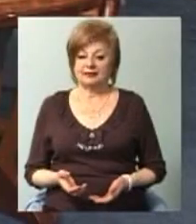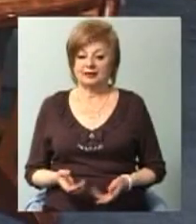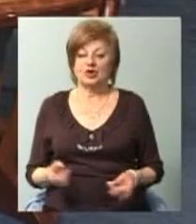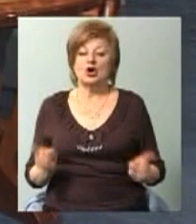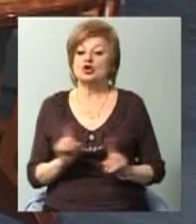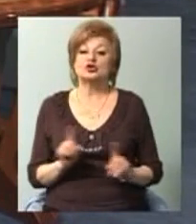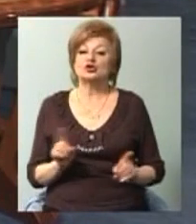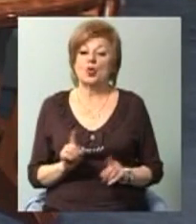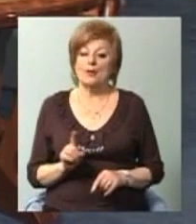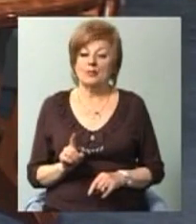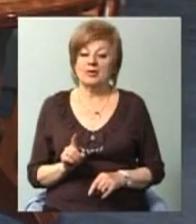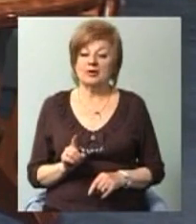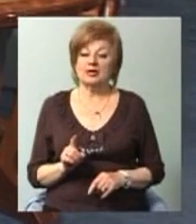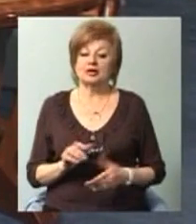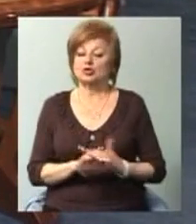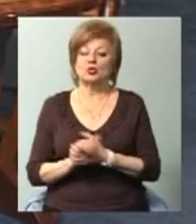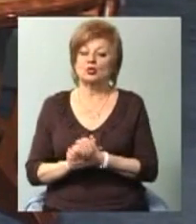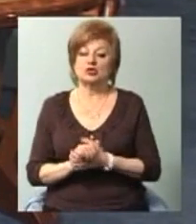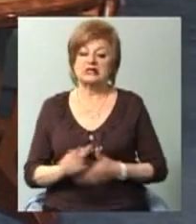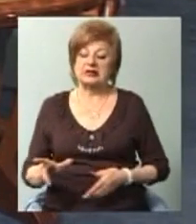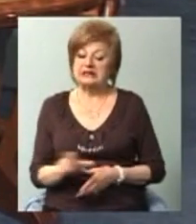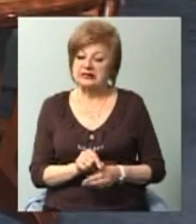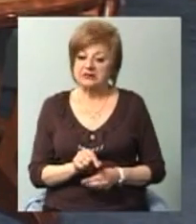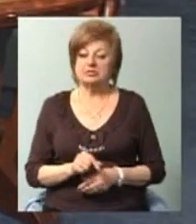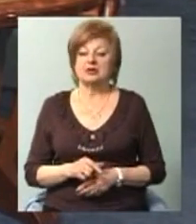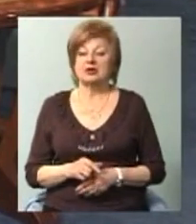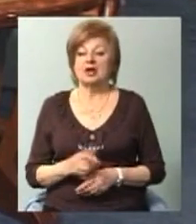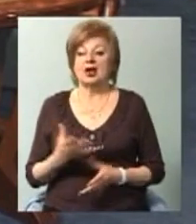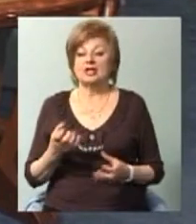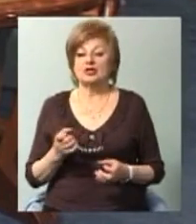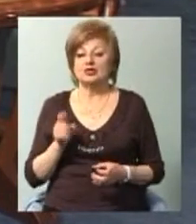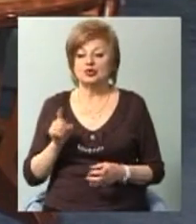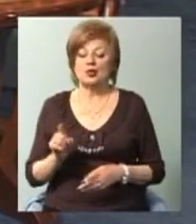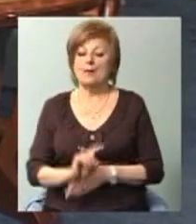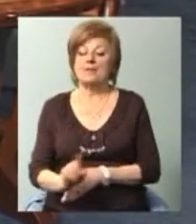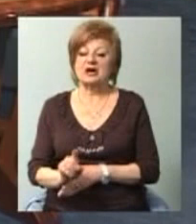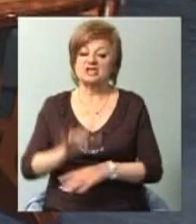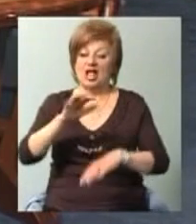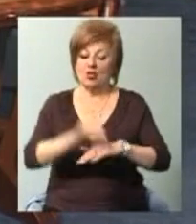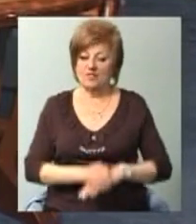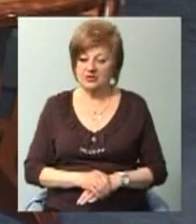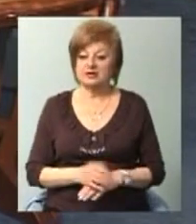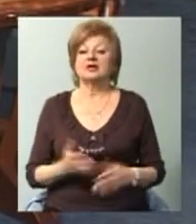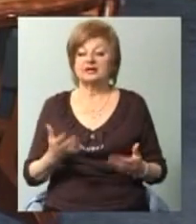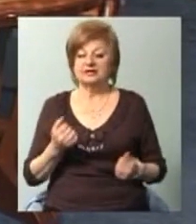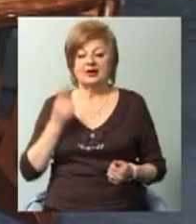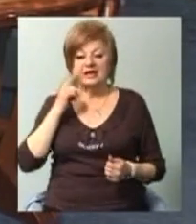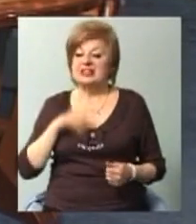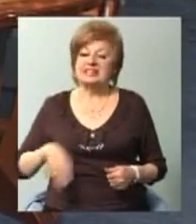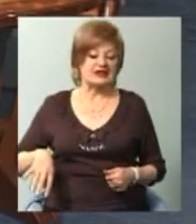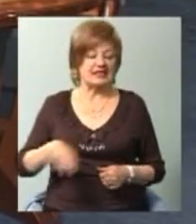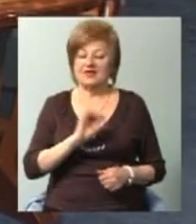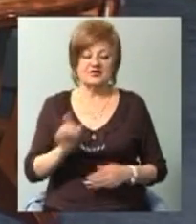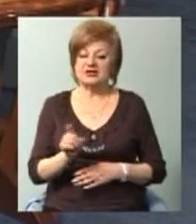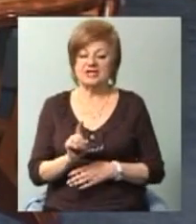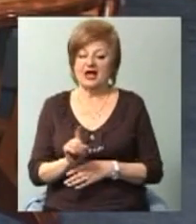Для того, щоб з ними дружити. А ще, напевно, щоб вони ловили мишей. Так. Проте я знаю, що не всі коти